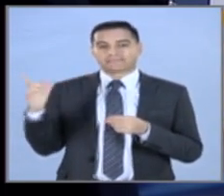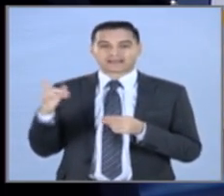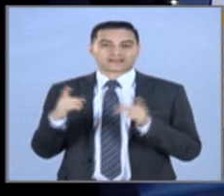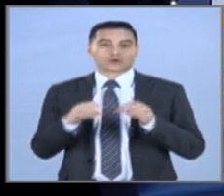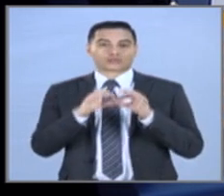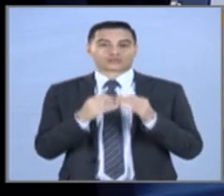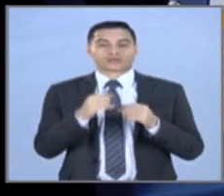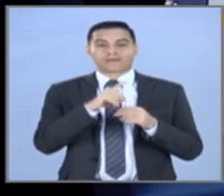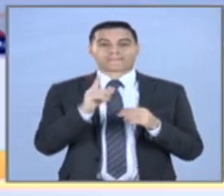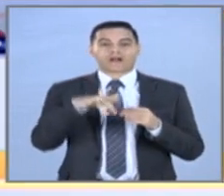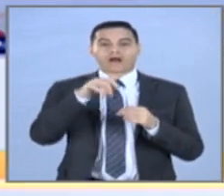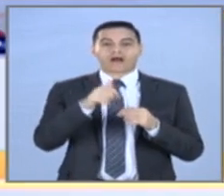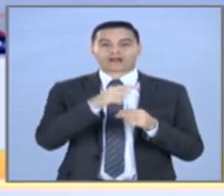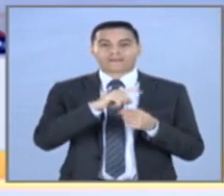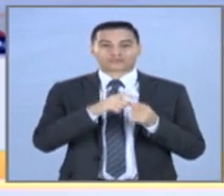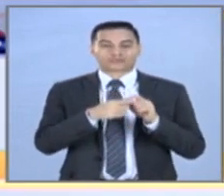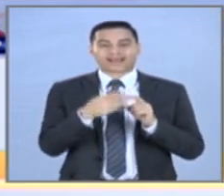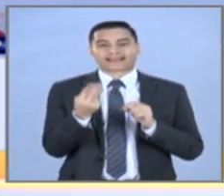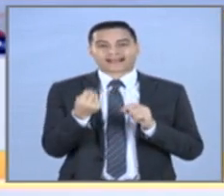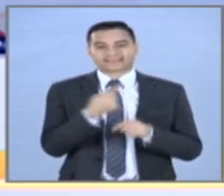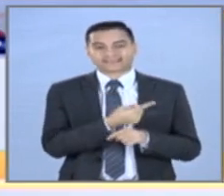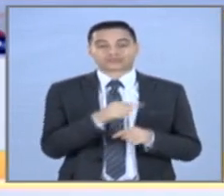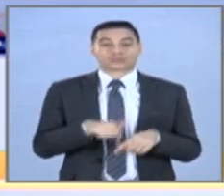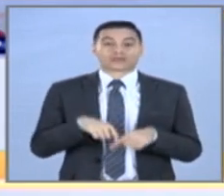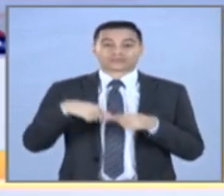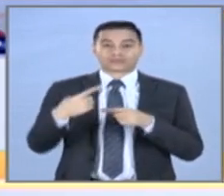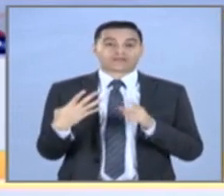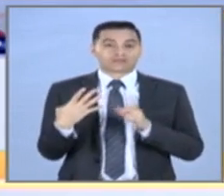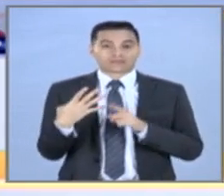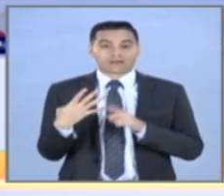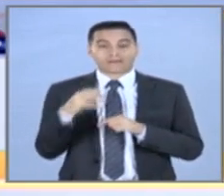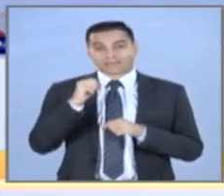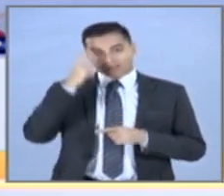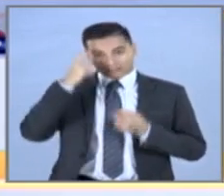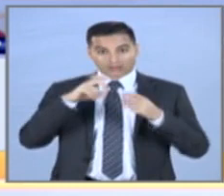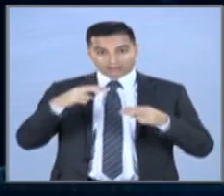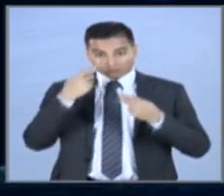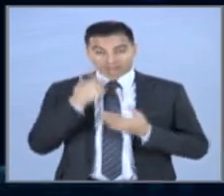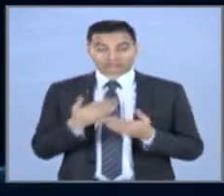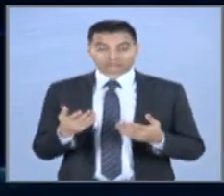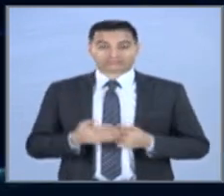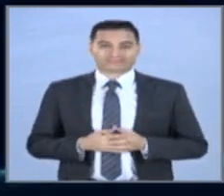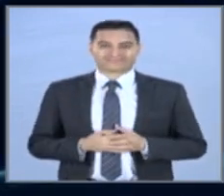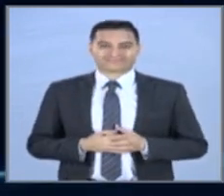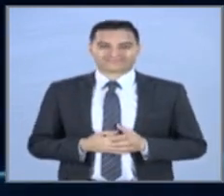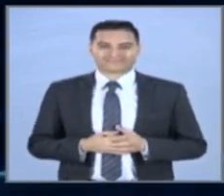عائلة برايا بورسعيد 30. ودلوقتي مع الفقرة الرابعة، فقرة تحت الضغط.